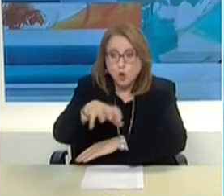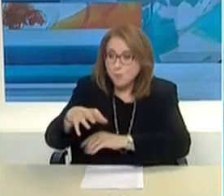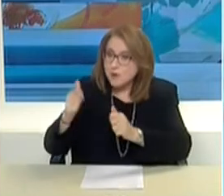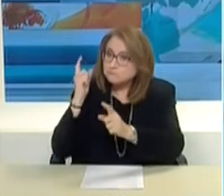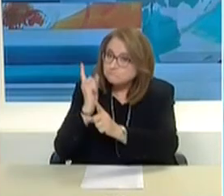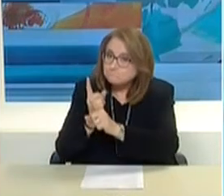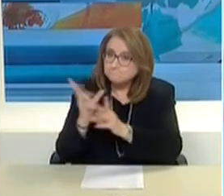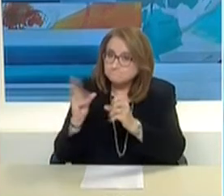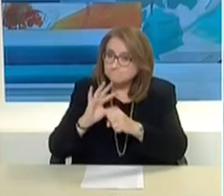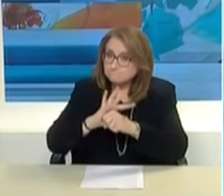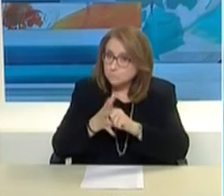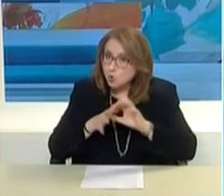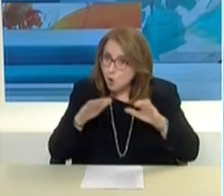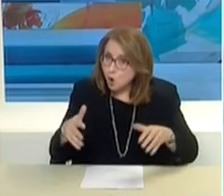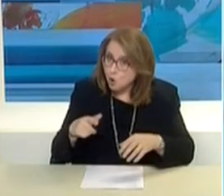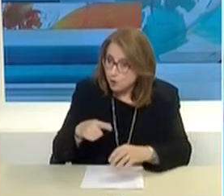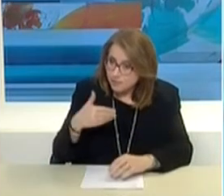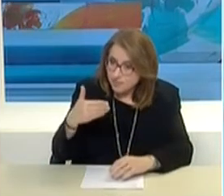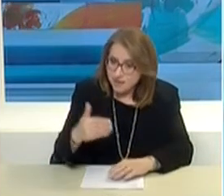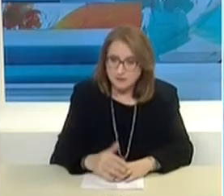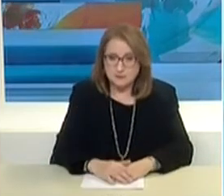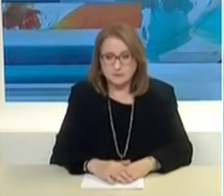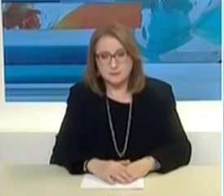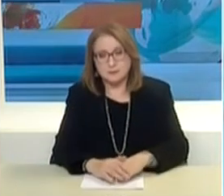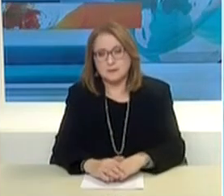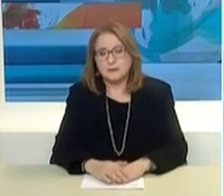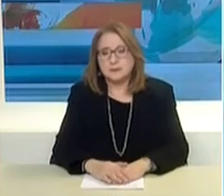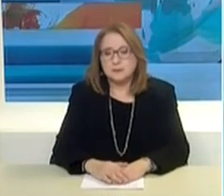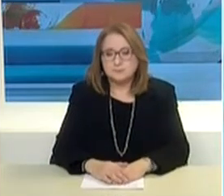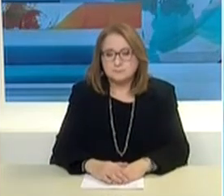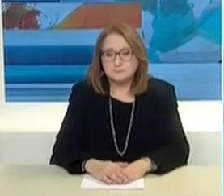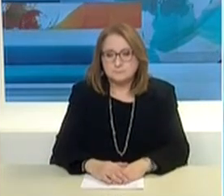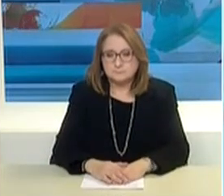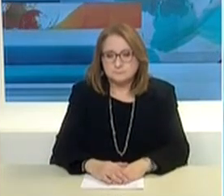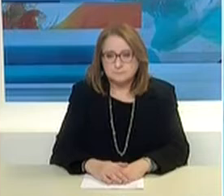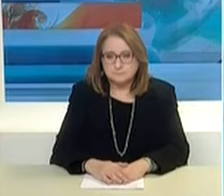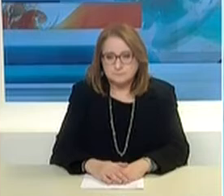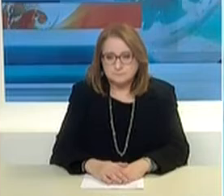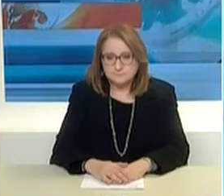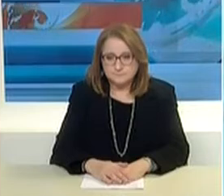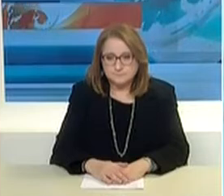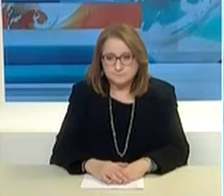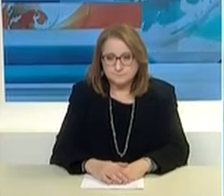νοσηλεία ανθρώπων με τον κορονοϊό. Δεν ξέρω ποιος από τους τρεις θα μπορούσε να απαντήσει. Ευχαριστώ.